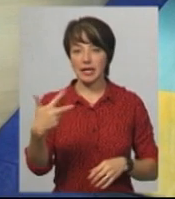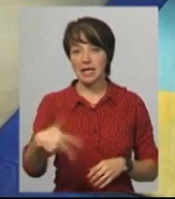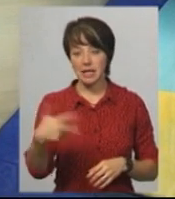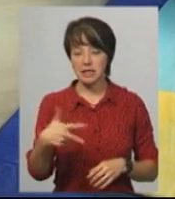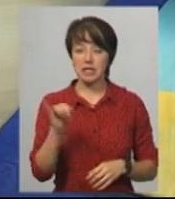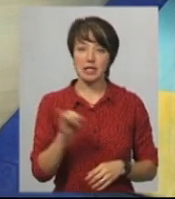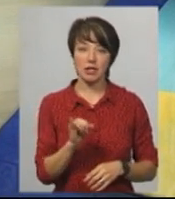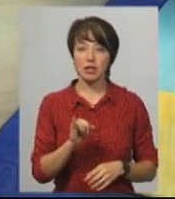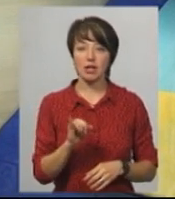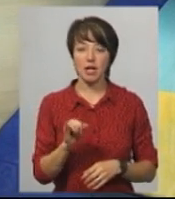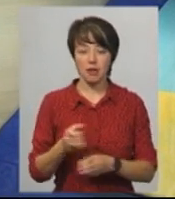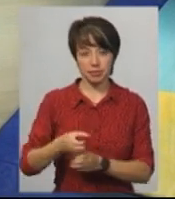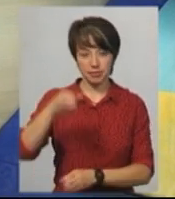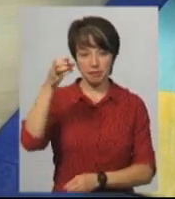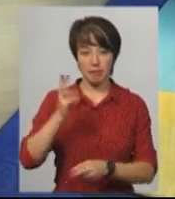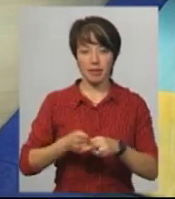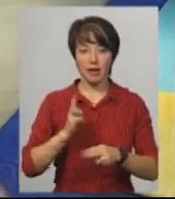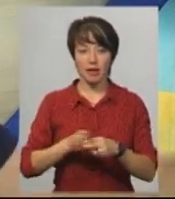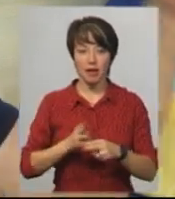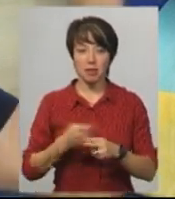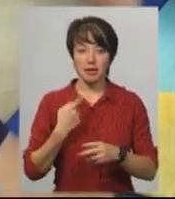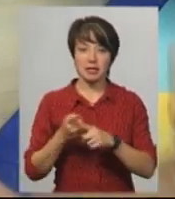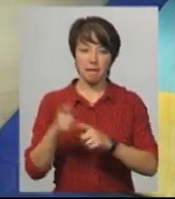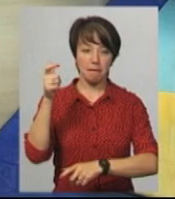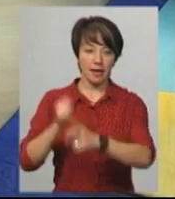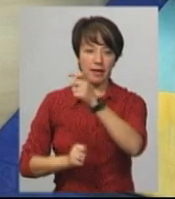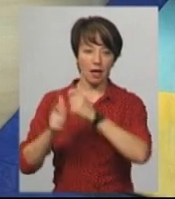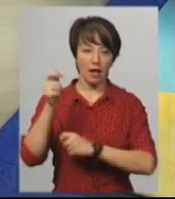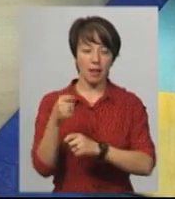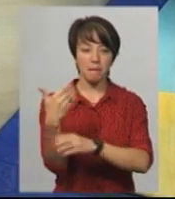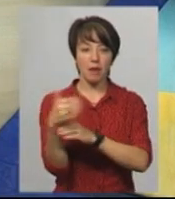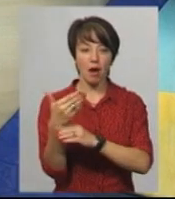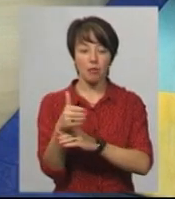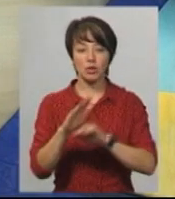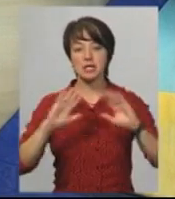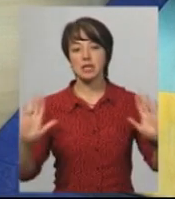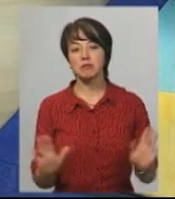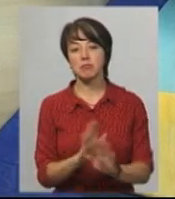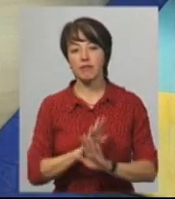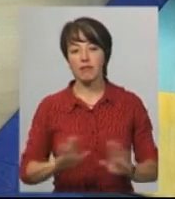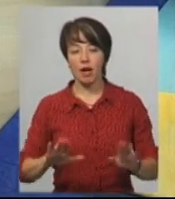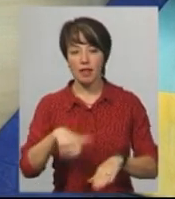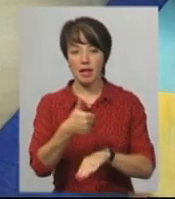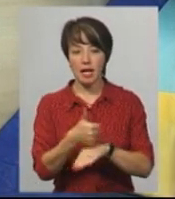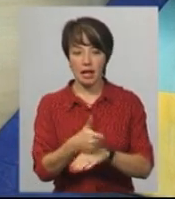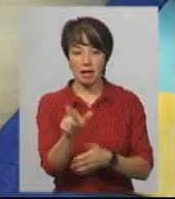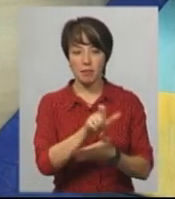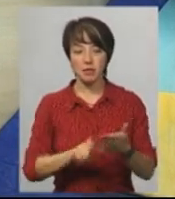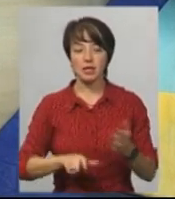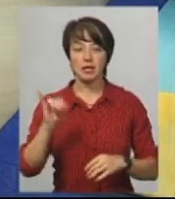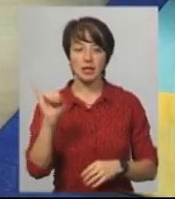і щогла стояла металева, ми на цій щоглі підняли прапор, заспівали, гімн заспівали